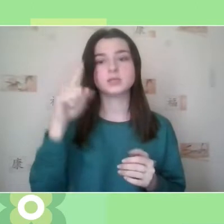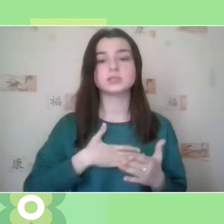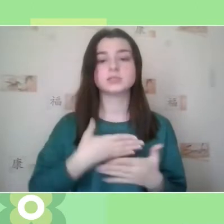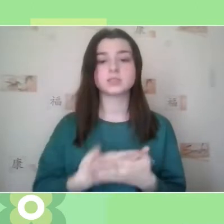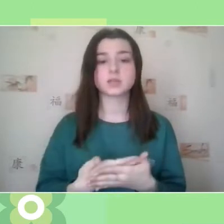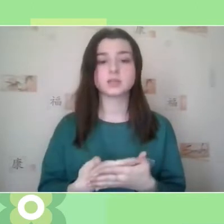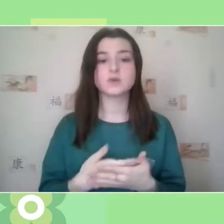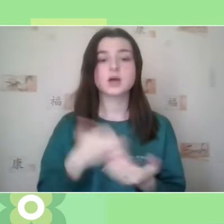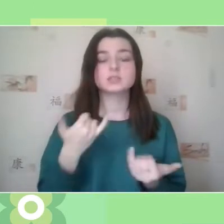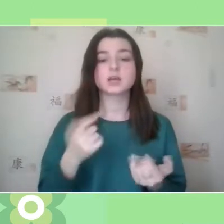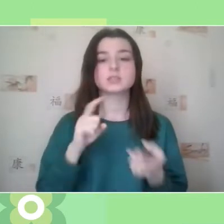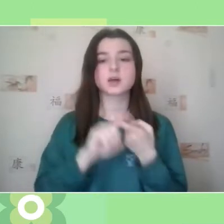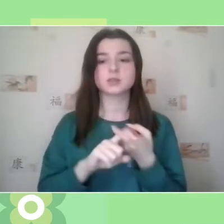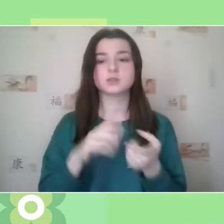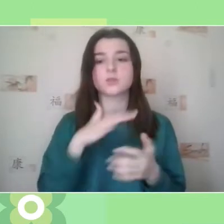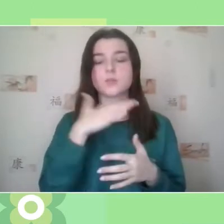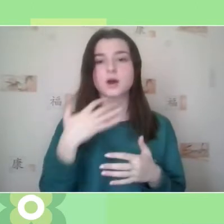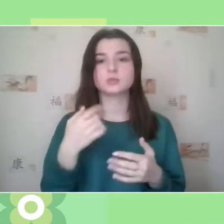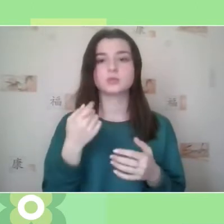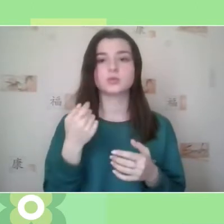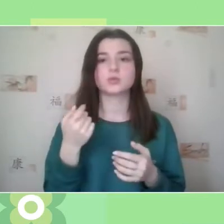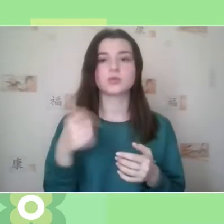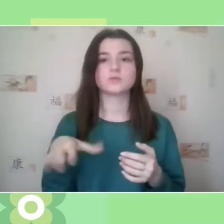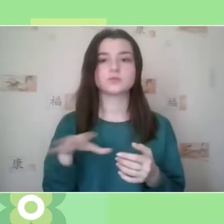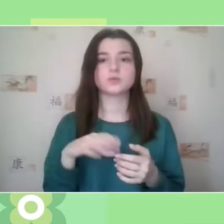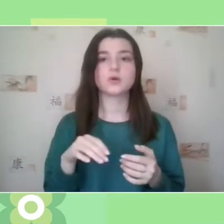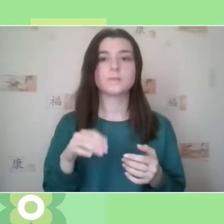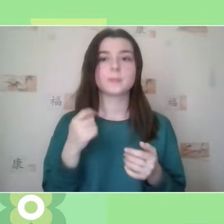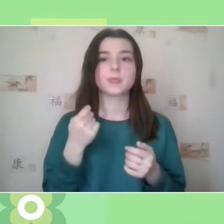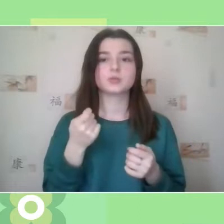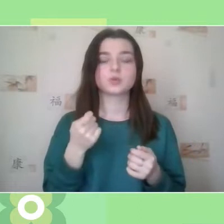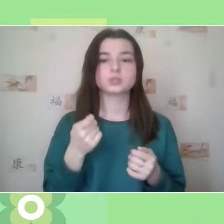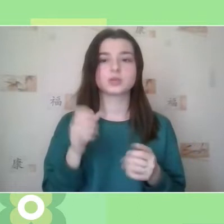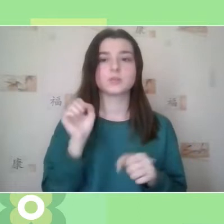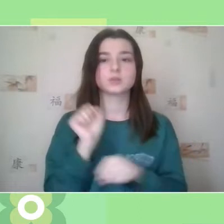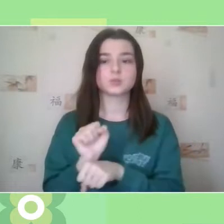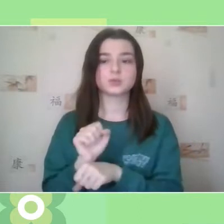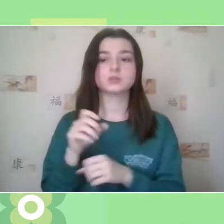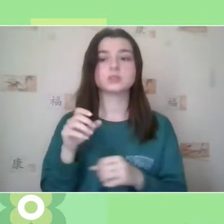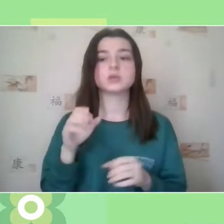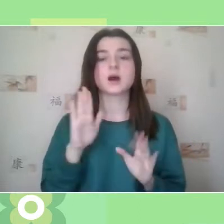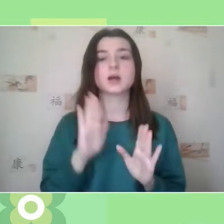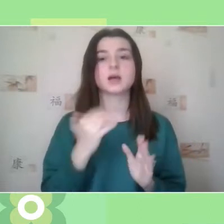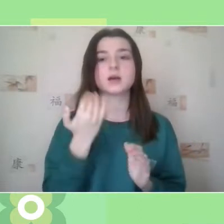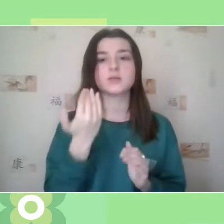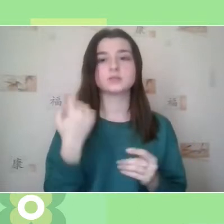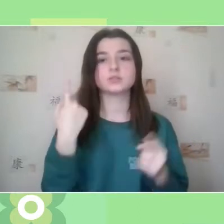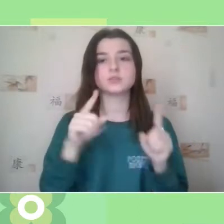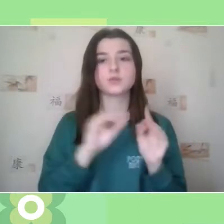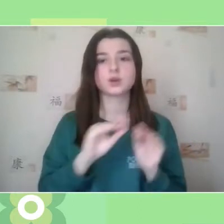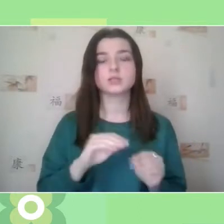якось з карантином, як багато що воно трохи призупинилося, але ми створили